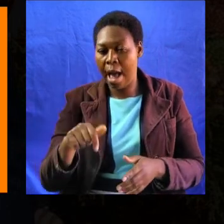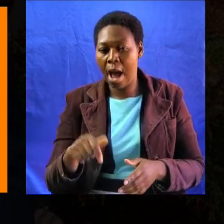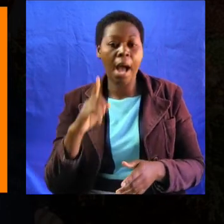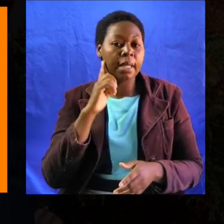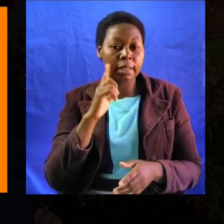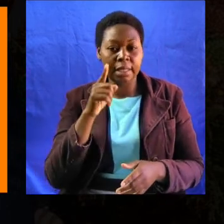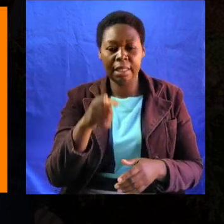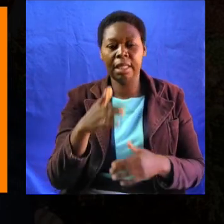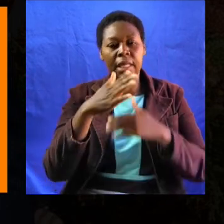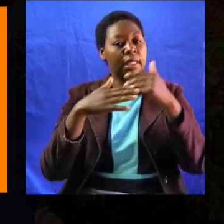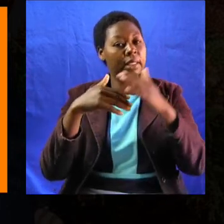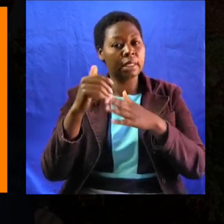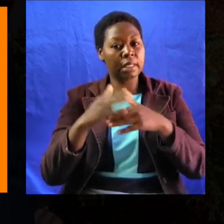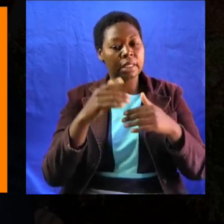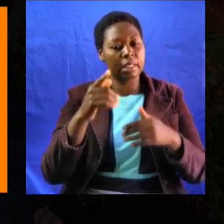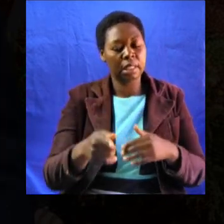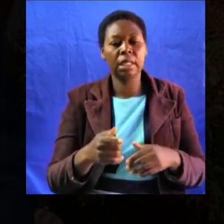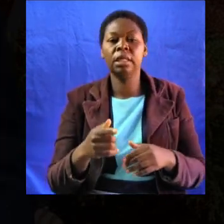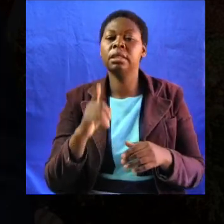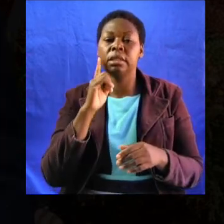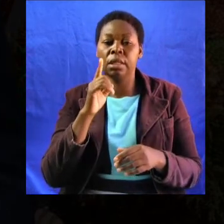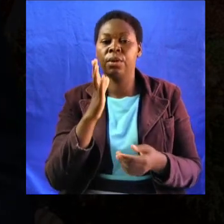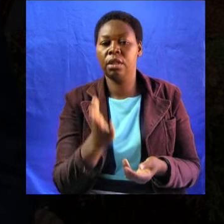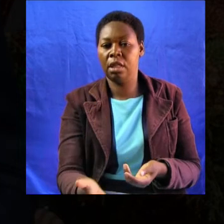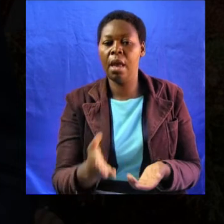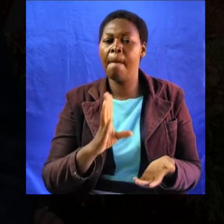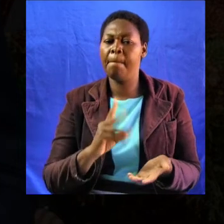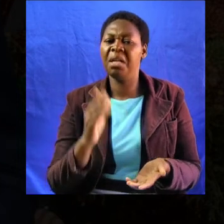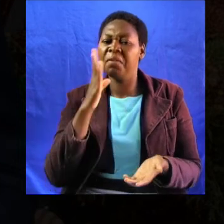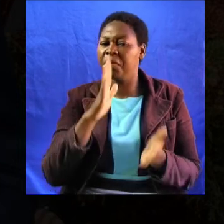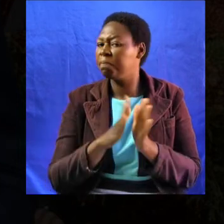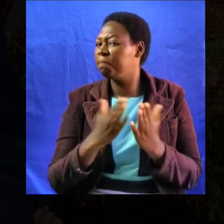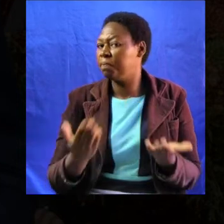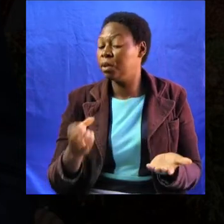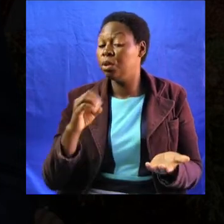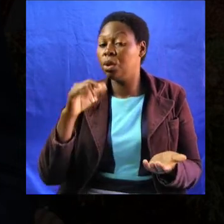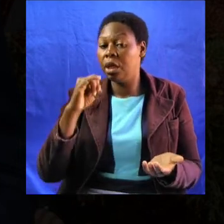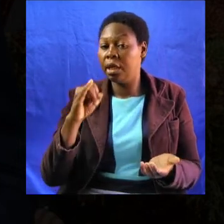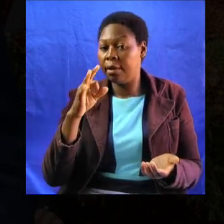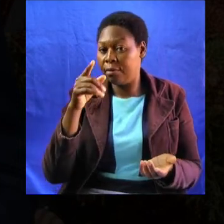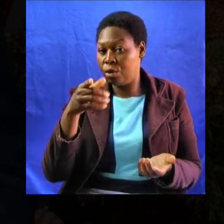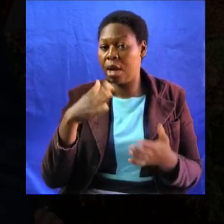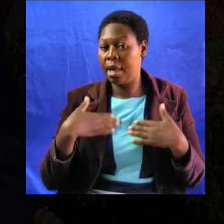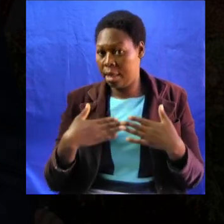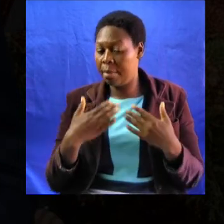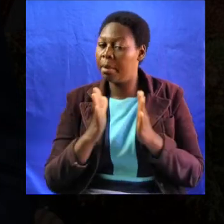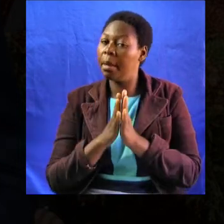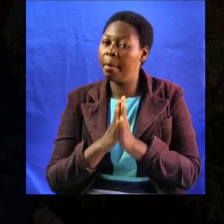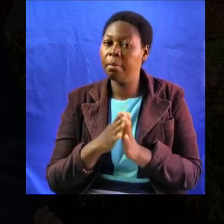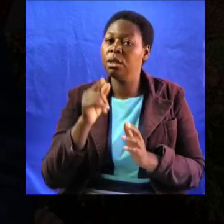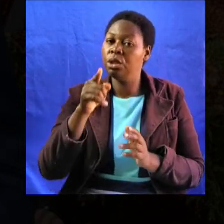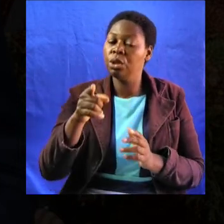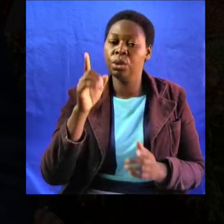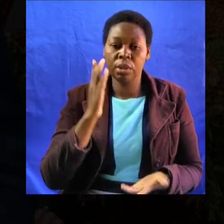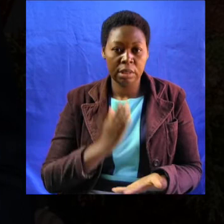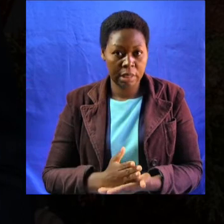yakaramba ichivakwa nazvino ichigere kupera. Naizvozvo zvino kana mambo achifara nazvo, ngavanzvere muimba yepfuma